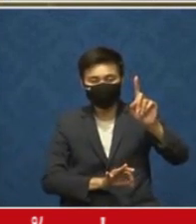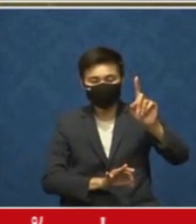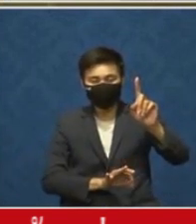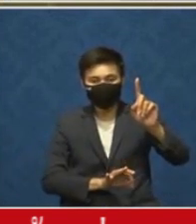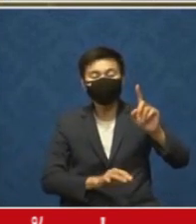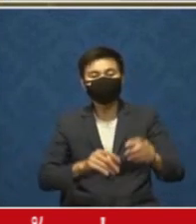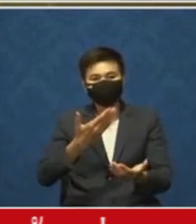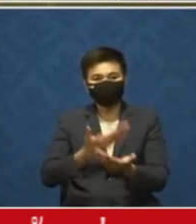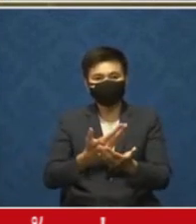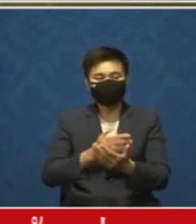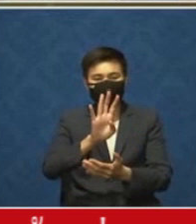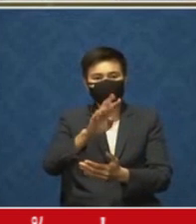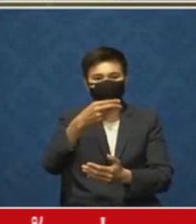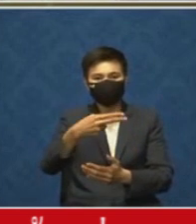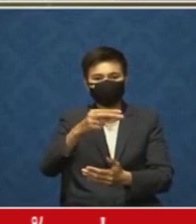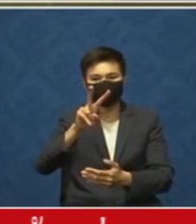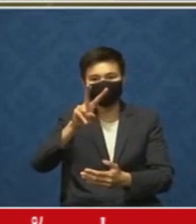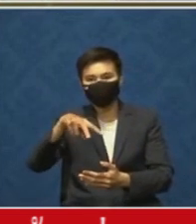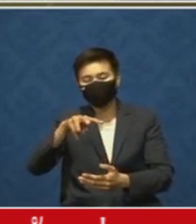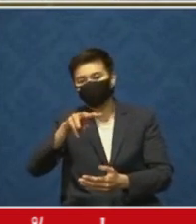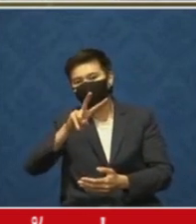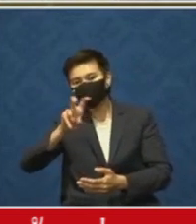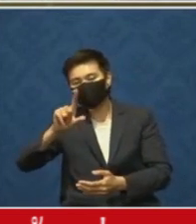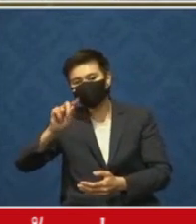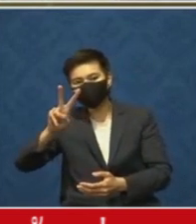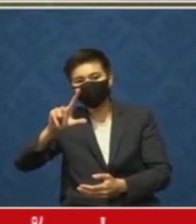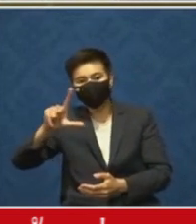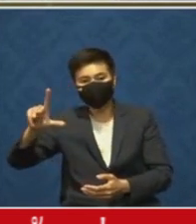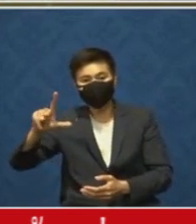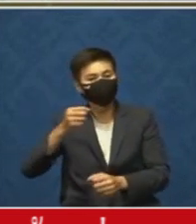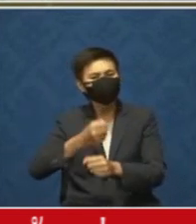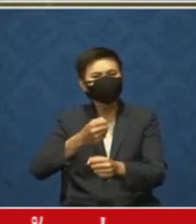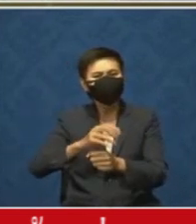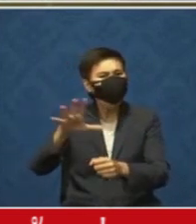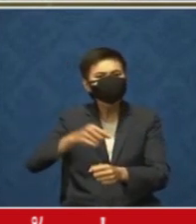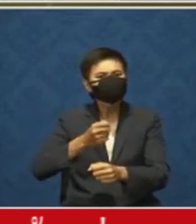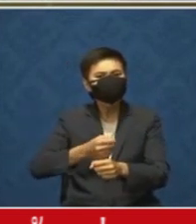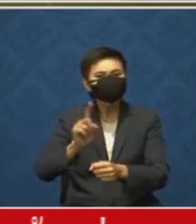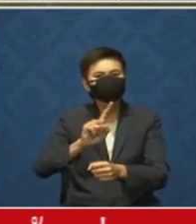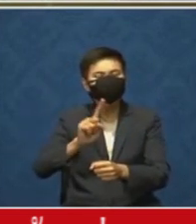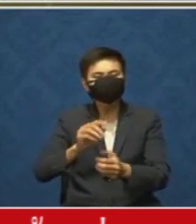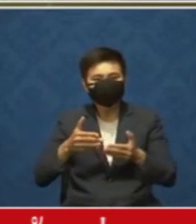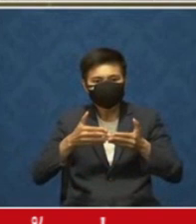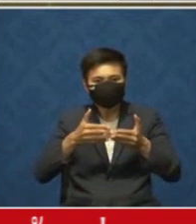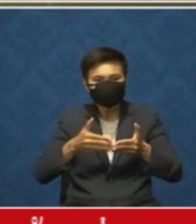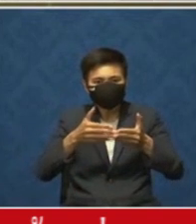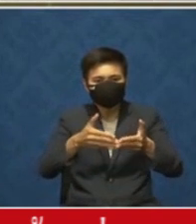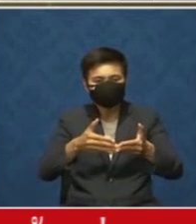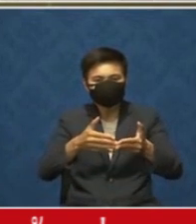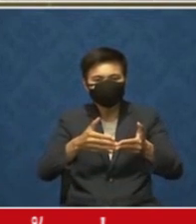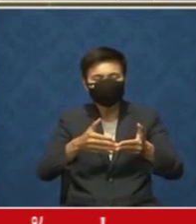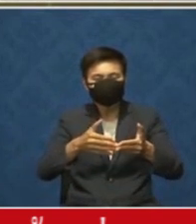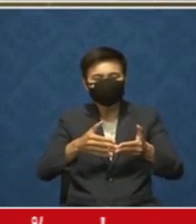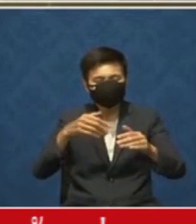ในงบประมาณ 44,222 ล้านบาทเนี่ยเอาไปทำอะไรบ้างท่านประธานจะเห็นนะครับว่านอกจากเรือดำน้ำ3ลำแล้วเ